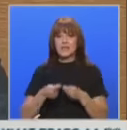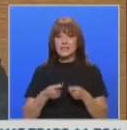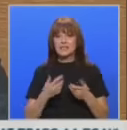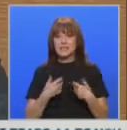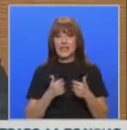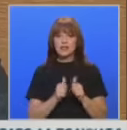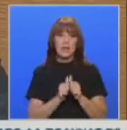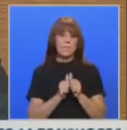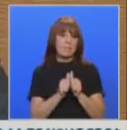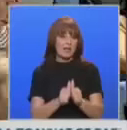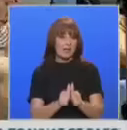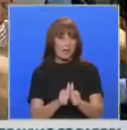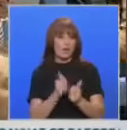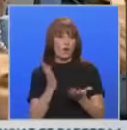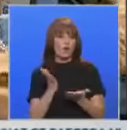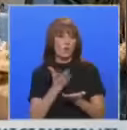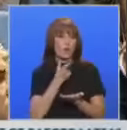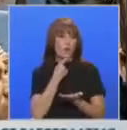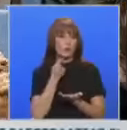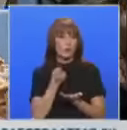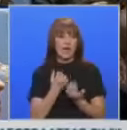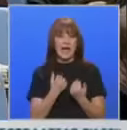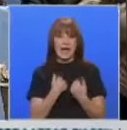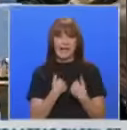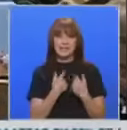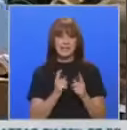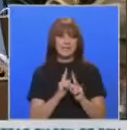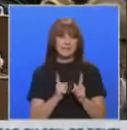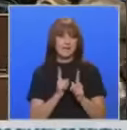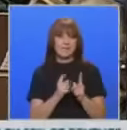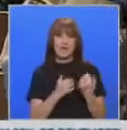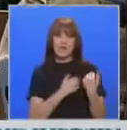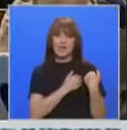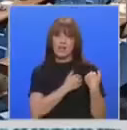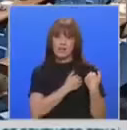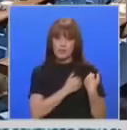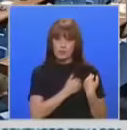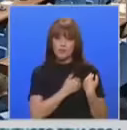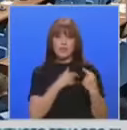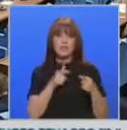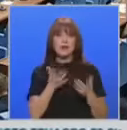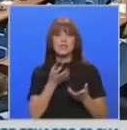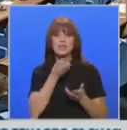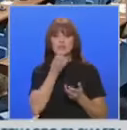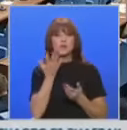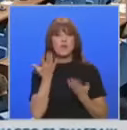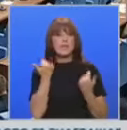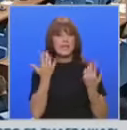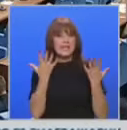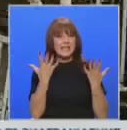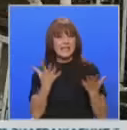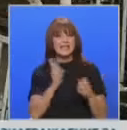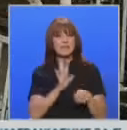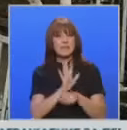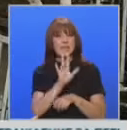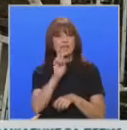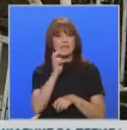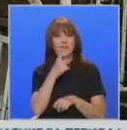партньори в тази сглобка от много години. Аз не мога да нося отговорност за това, което е станало преди 10, преди 15, преди 20